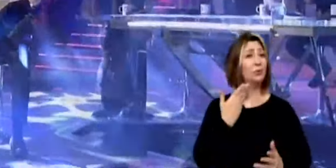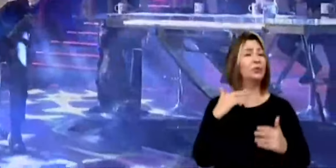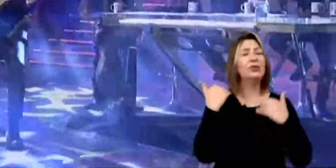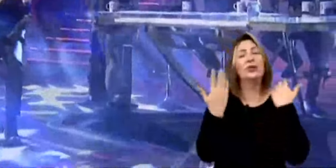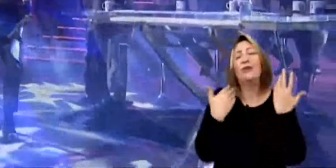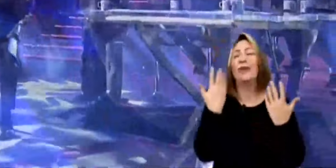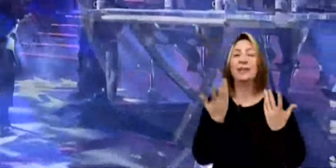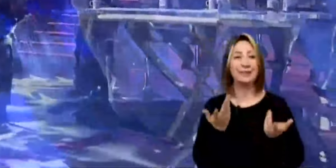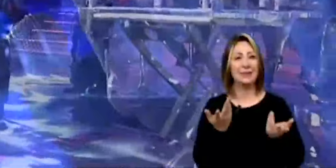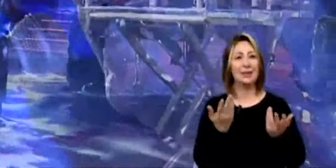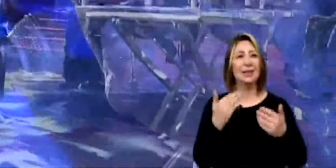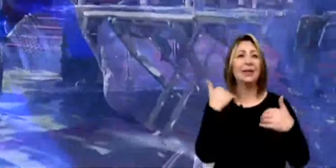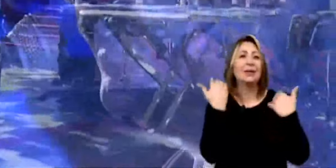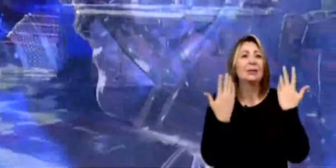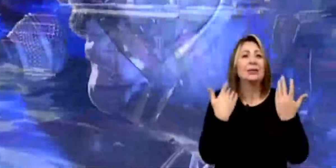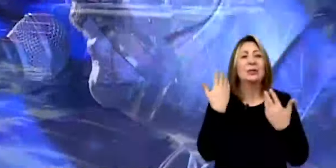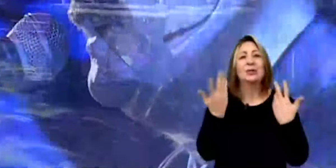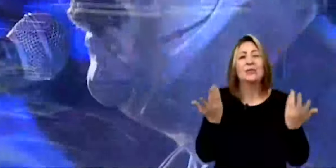Hoştur cilvesi,